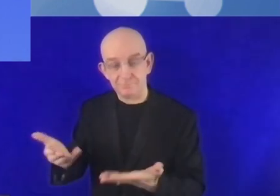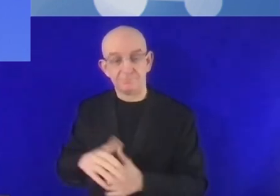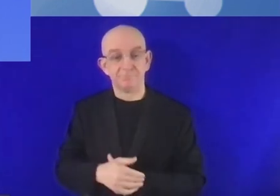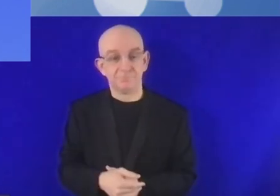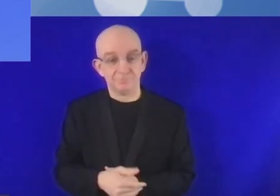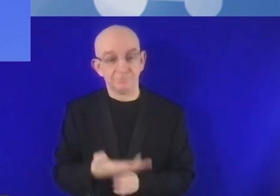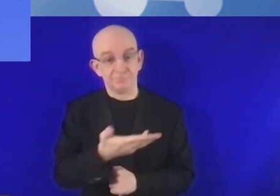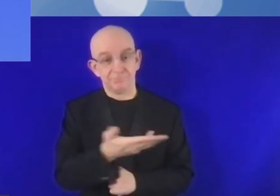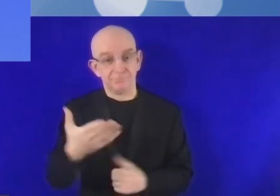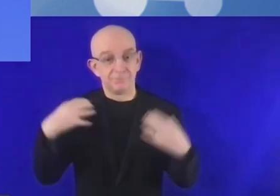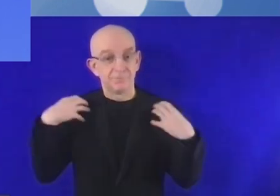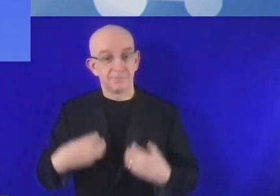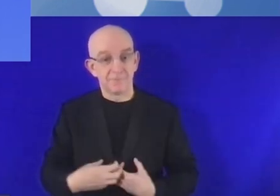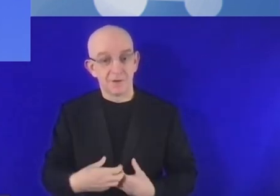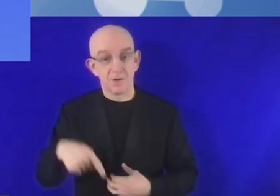Szanowni Goście,